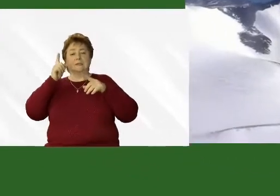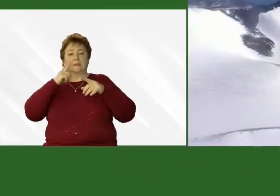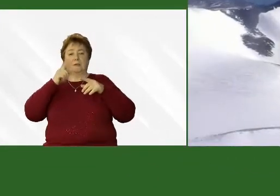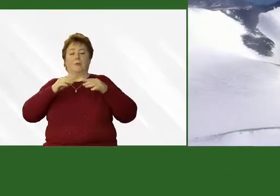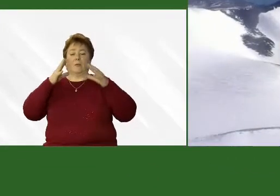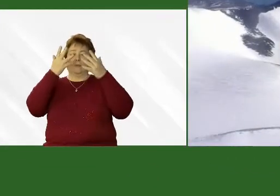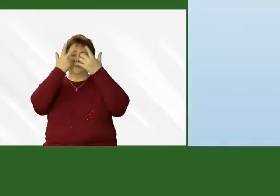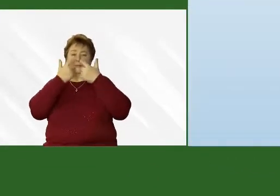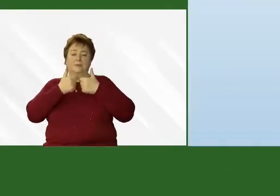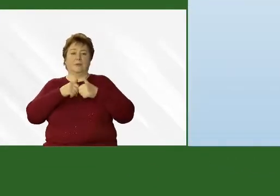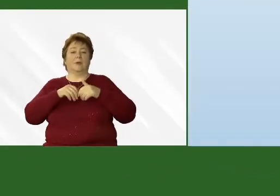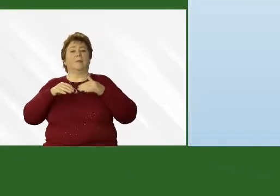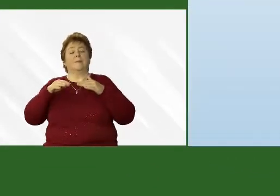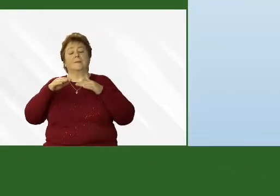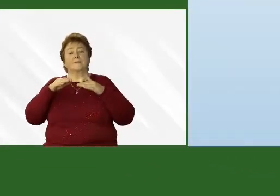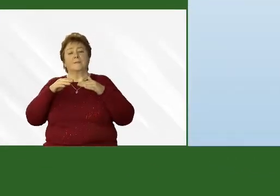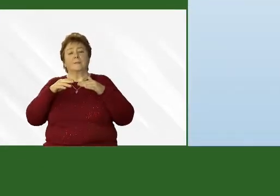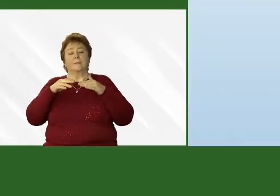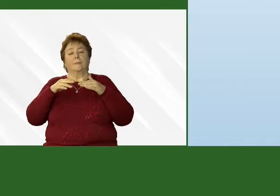зелеными тонами.